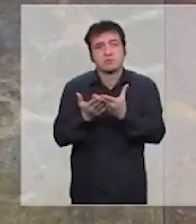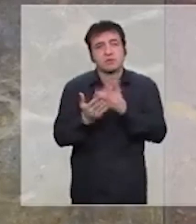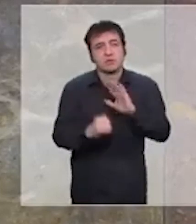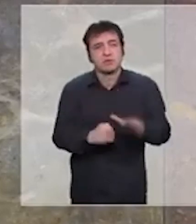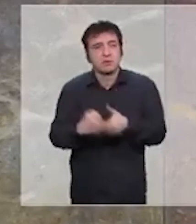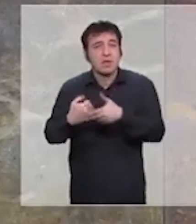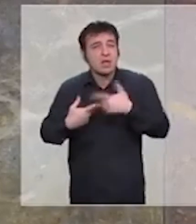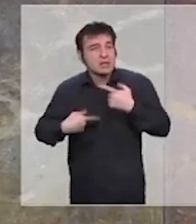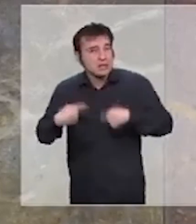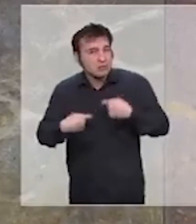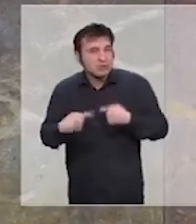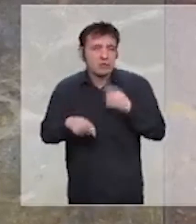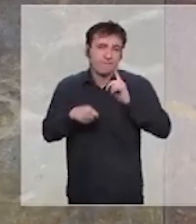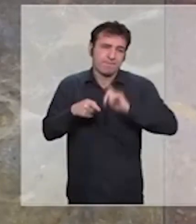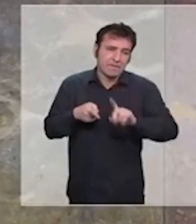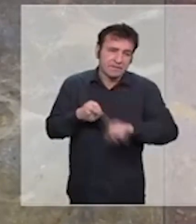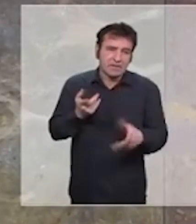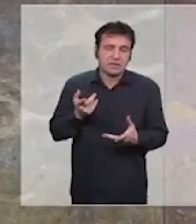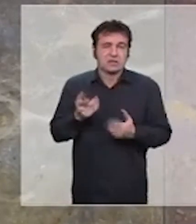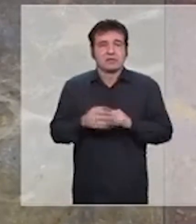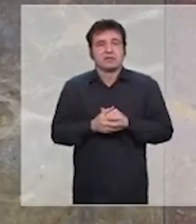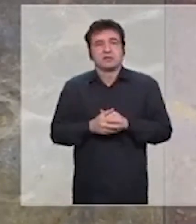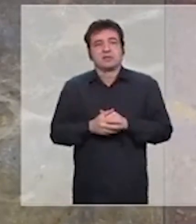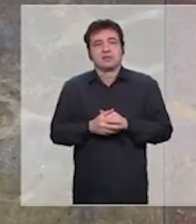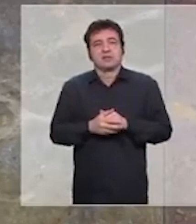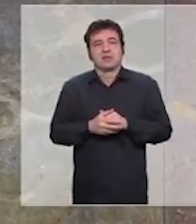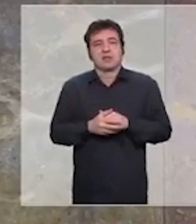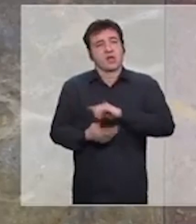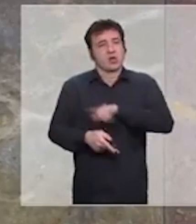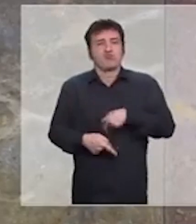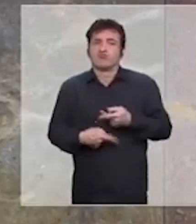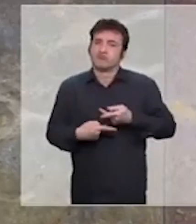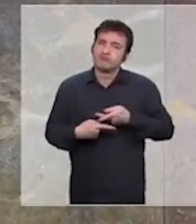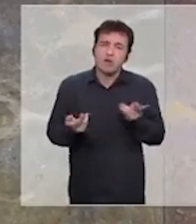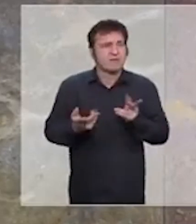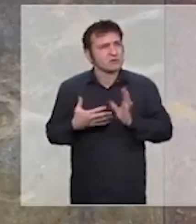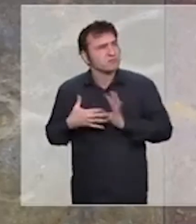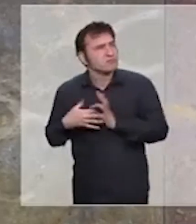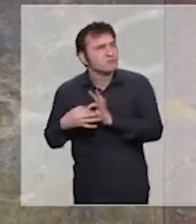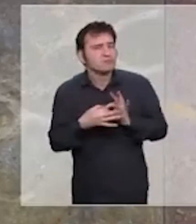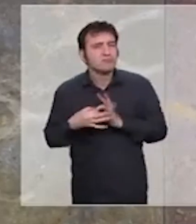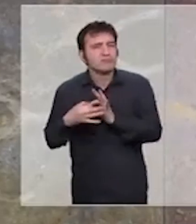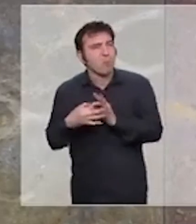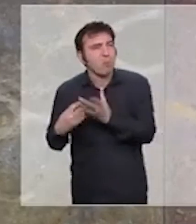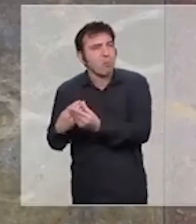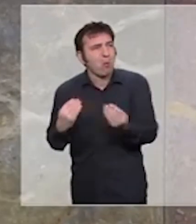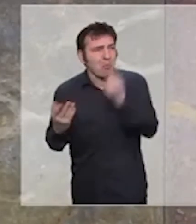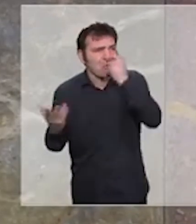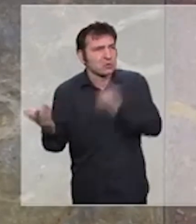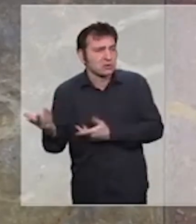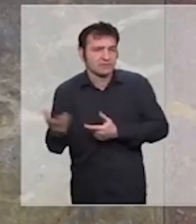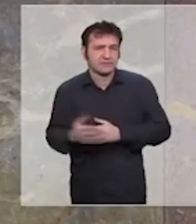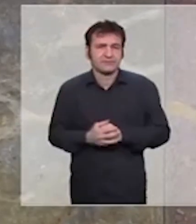soutien diplomatique, matériel, et nous affirmons notre sincère solidarité envers le peuple